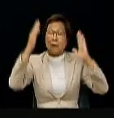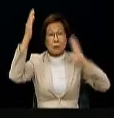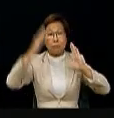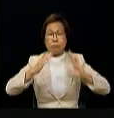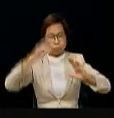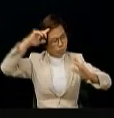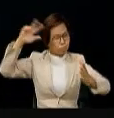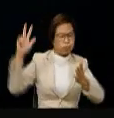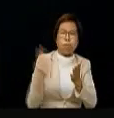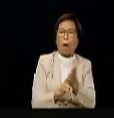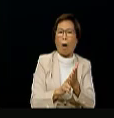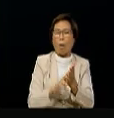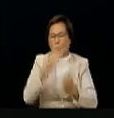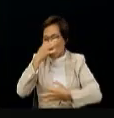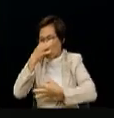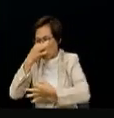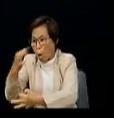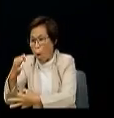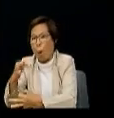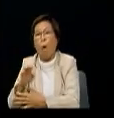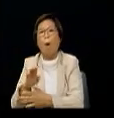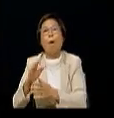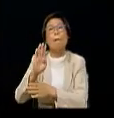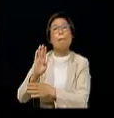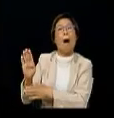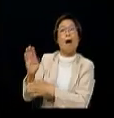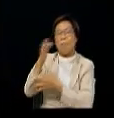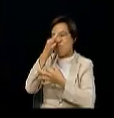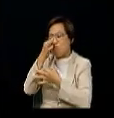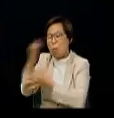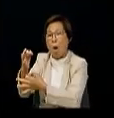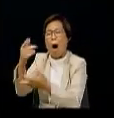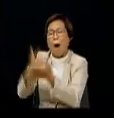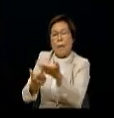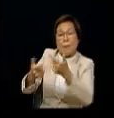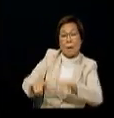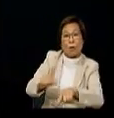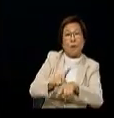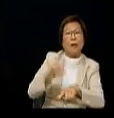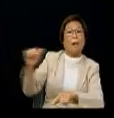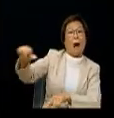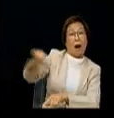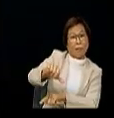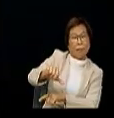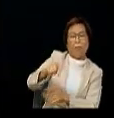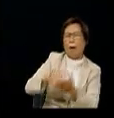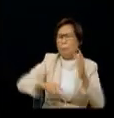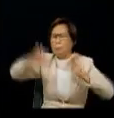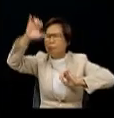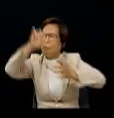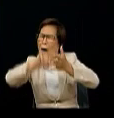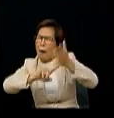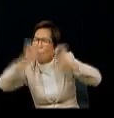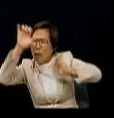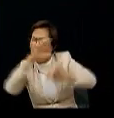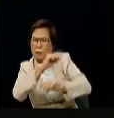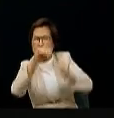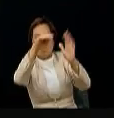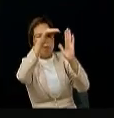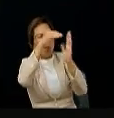dipengaruhi dengan lalu Steve Barat Dalam mengenai keadaan di Afganistan ini apa penilaian ataupun